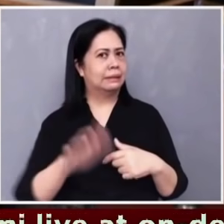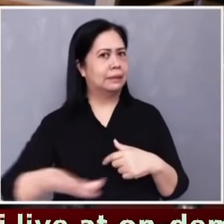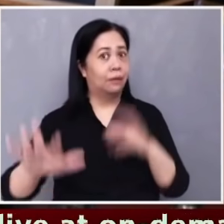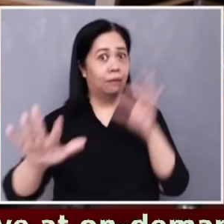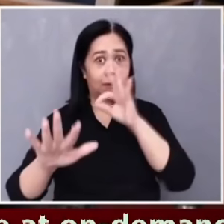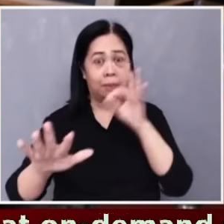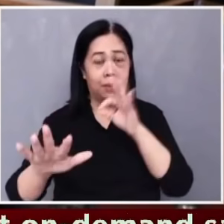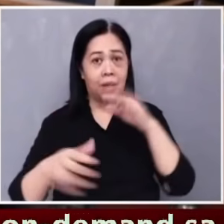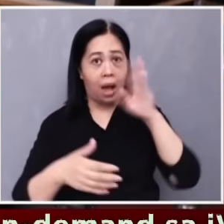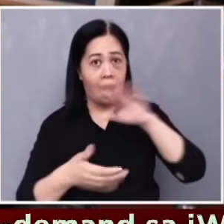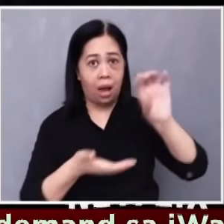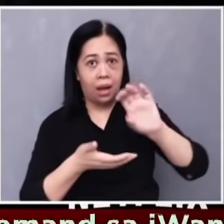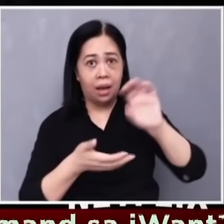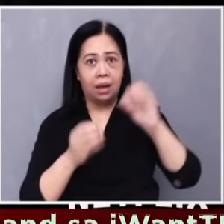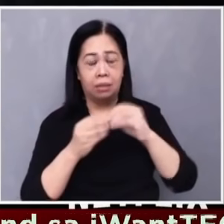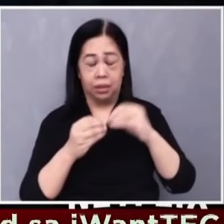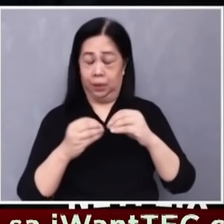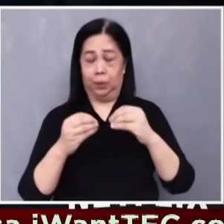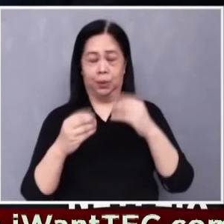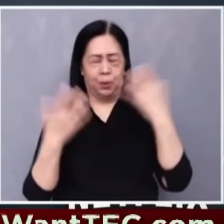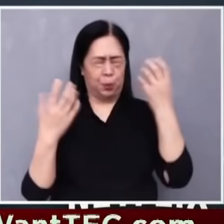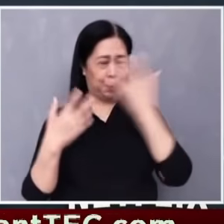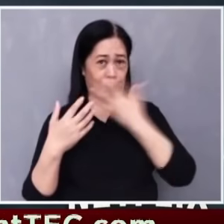peppers could give me a run for my money.